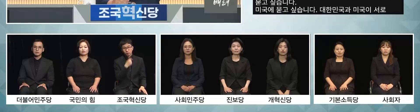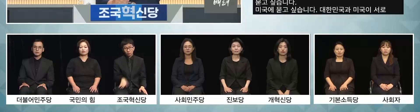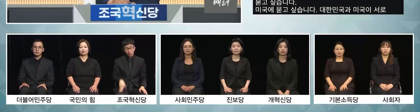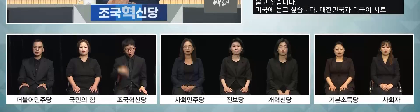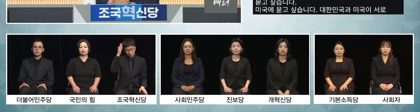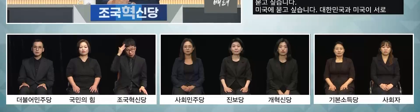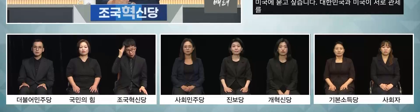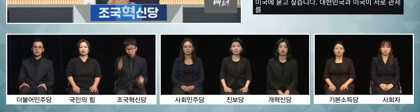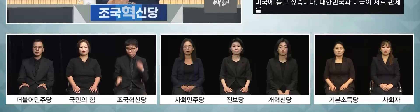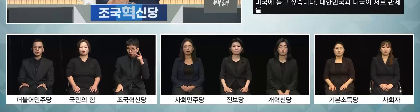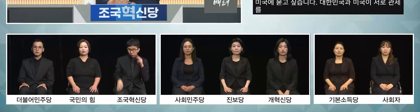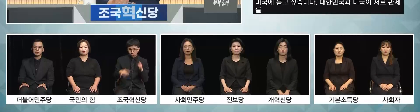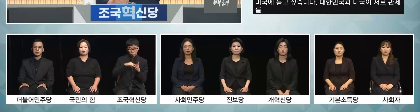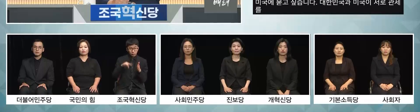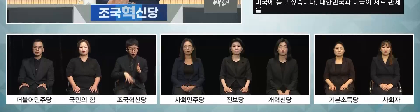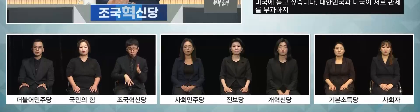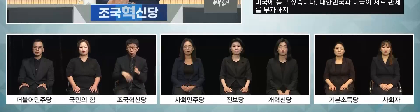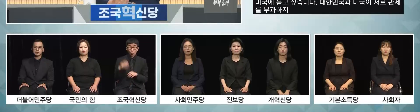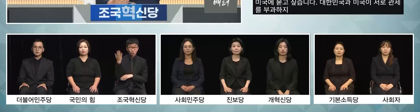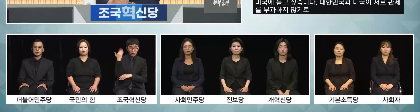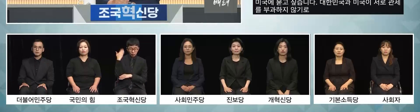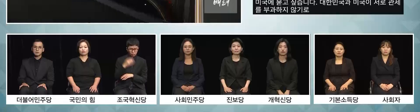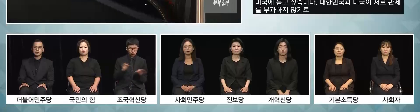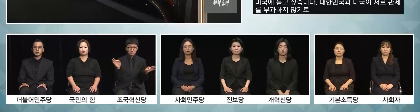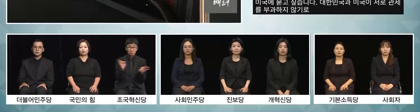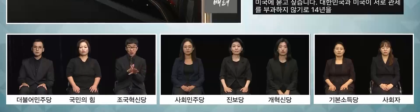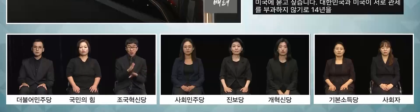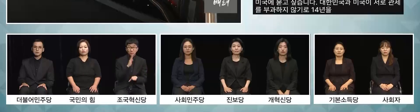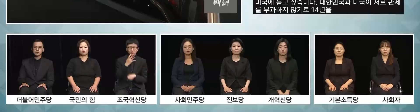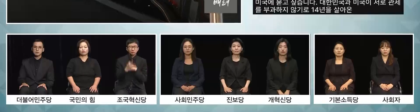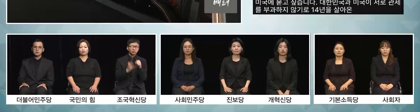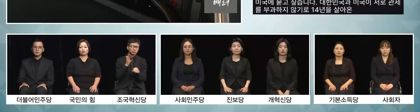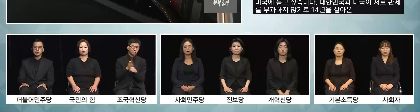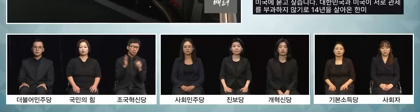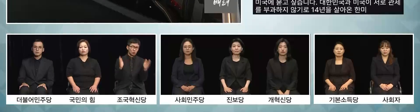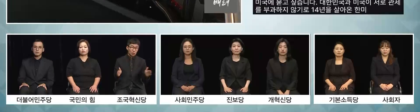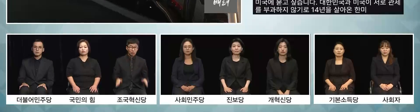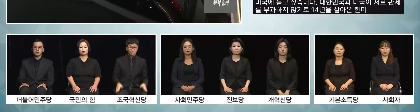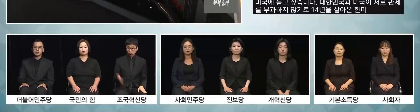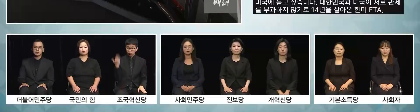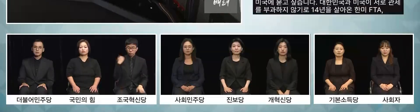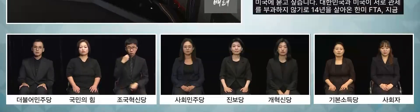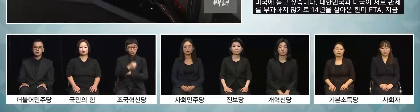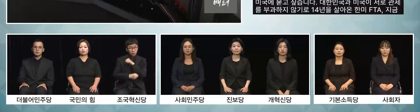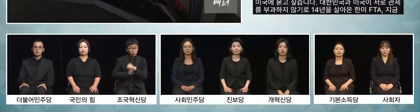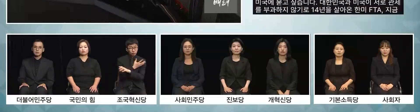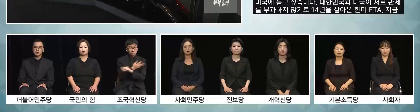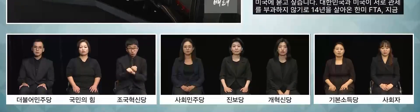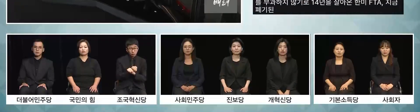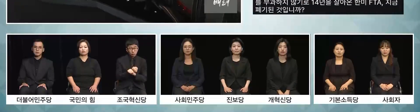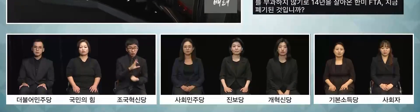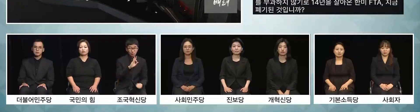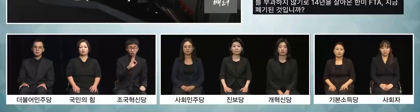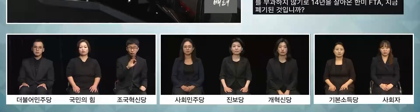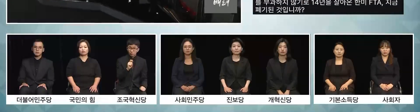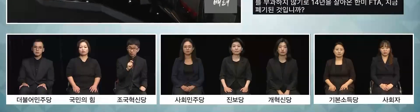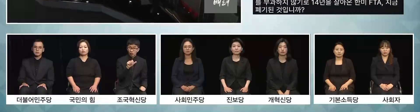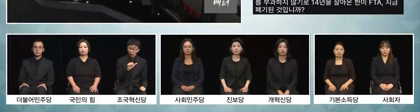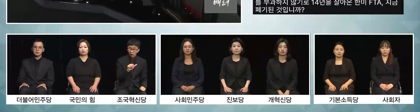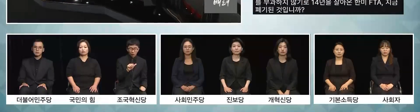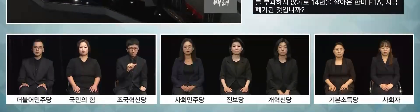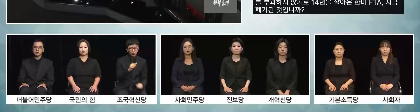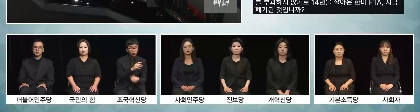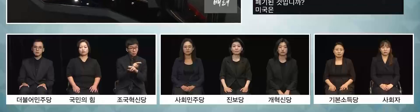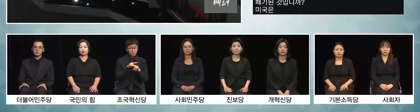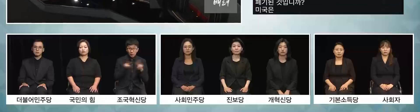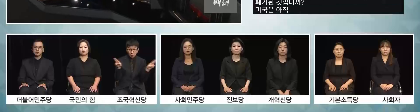관세를 부과하지 않기로 하고 14년을 살아온 한미 FTA 지금 폐기된 것입니까? 미국은